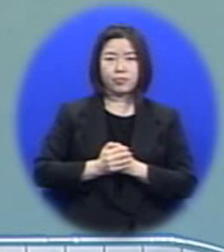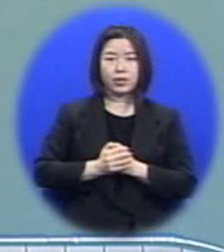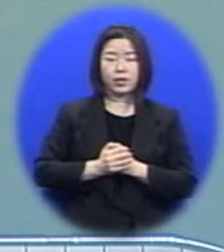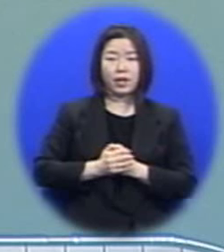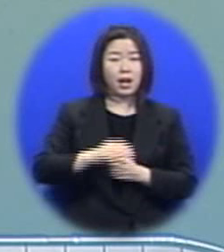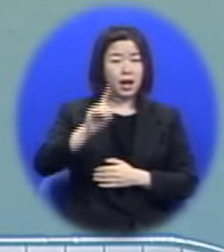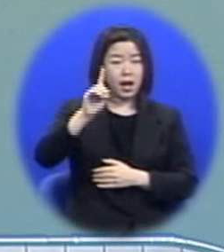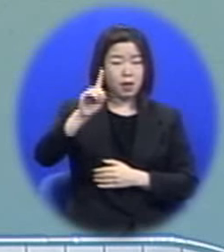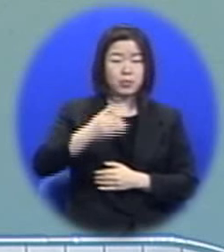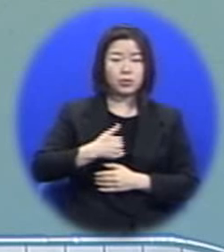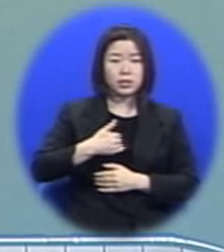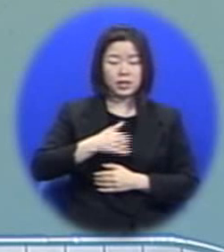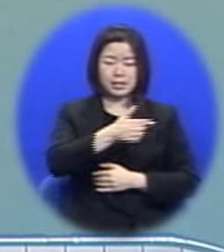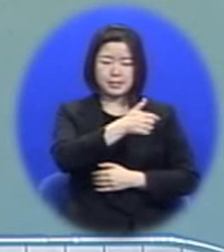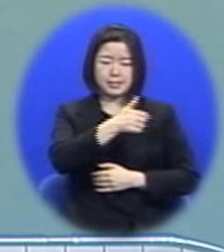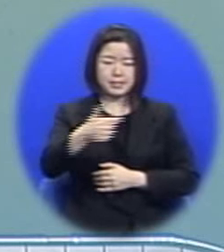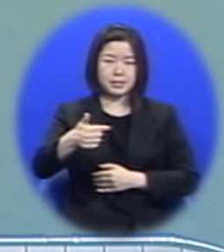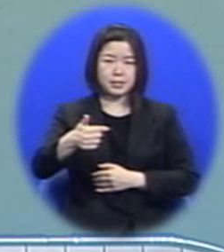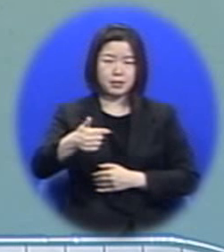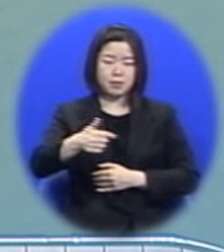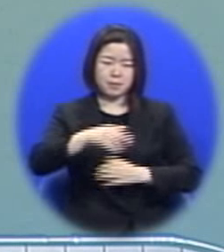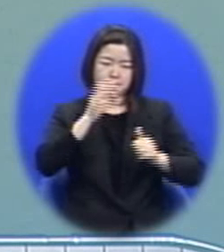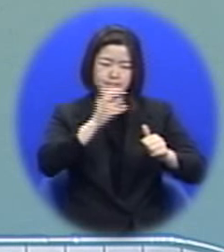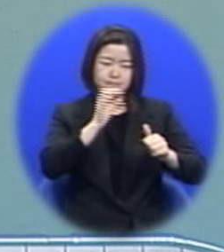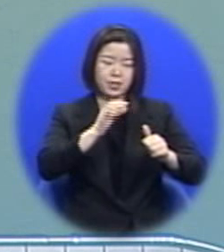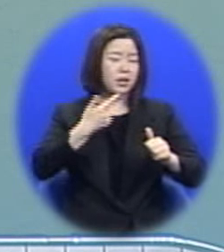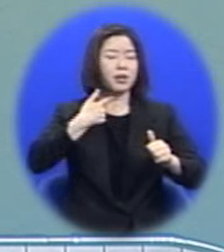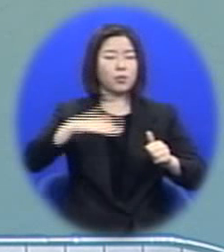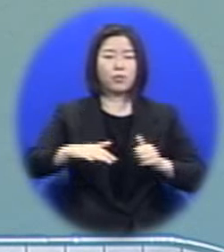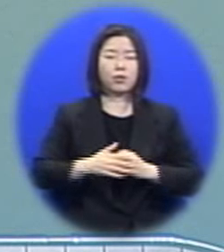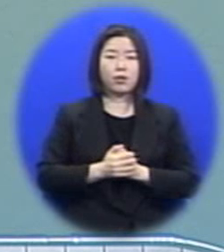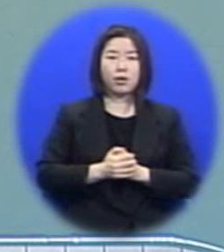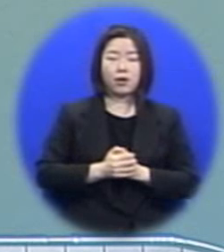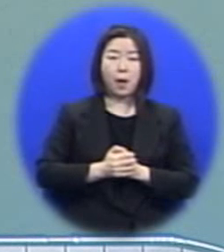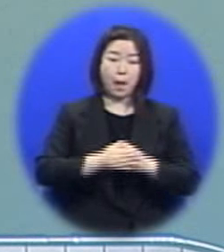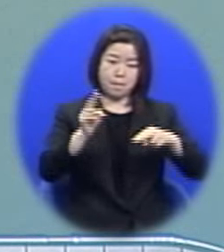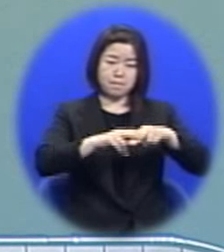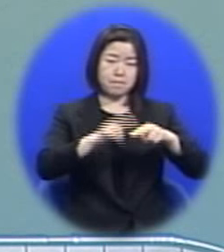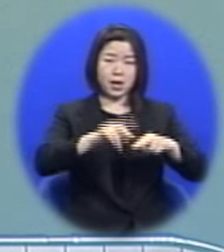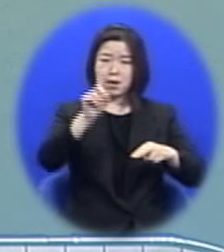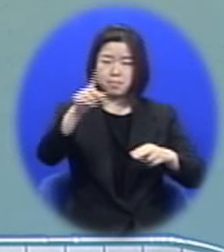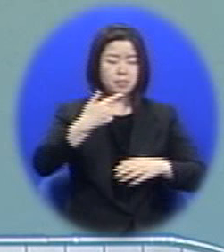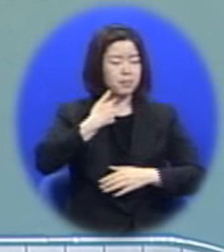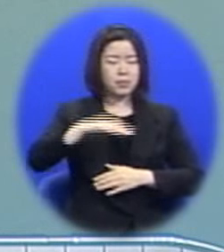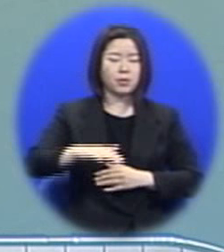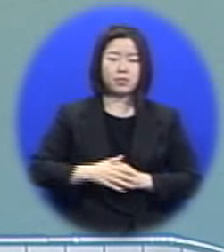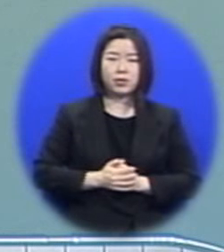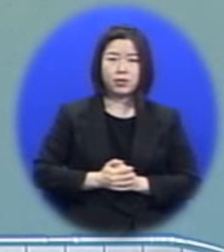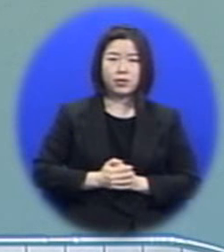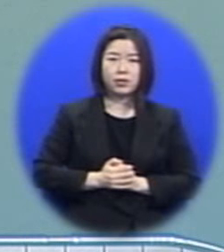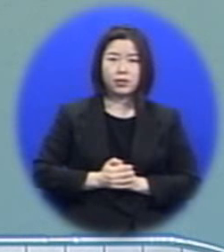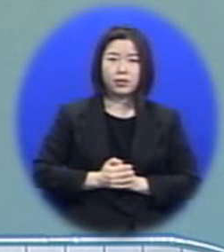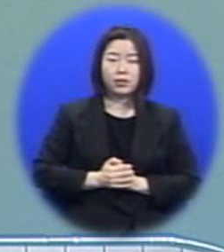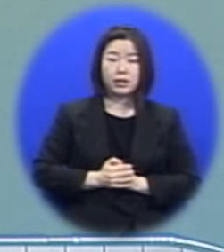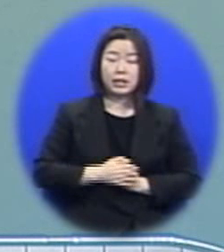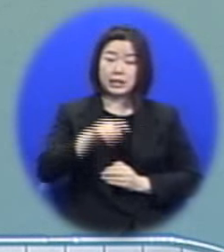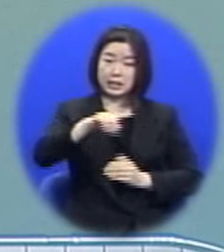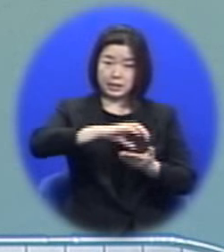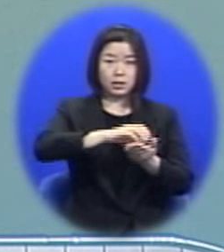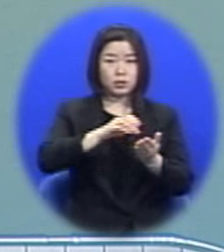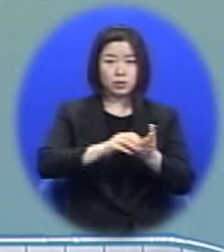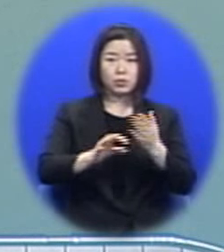한 번도 제게 큰 소리로 야단쳐 보신 적이 없어. 매 한 번 대신 적이 없어. 이